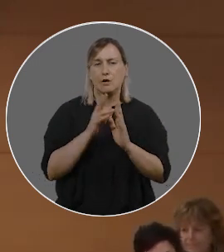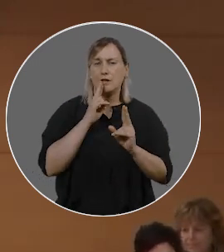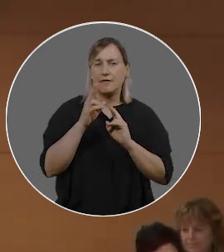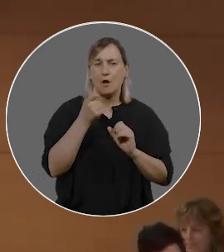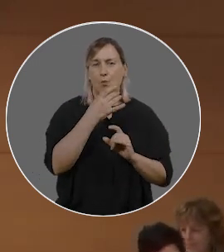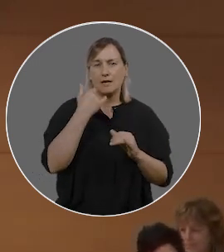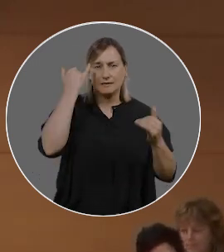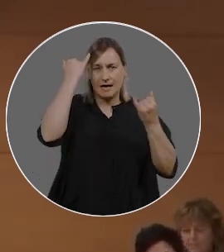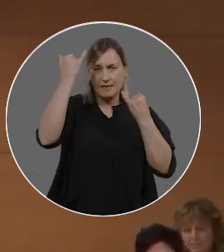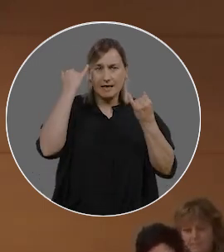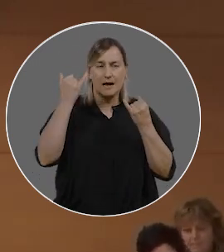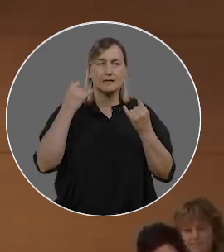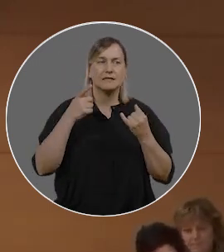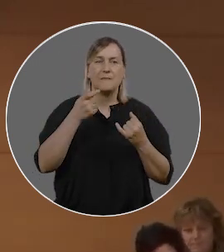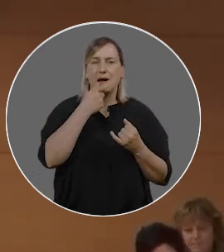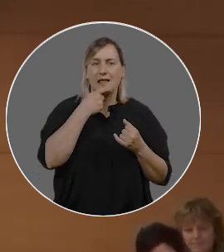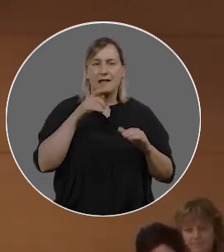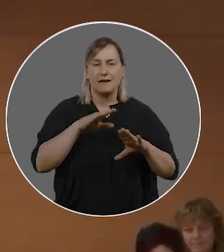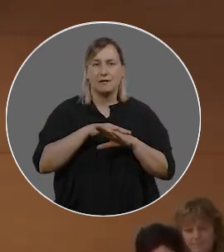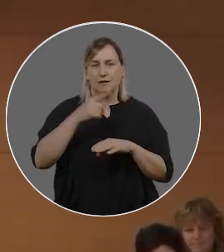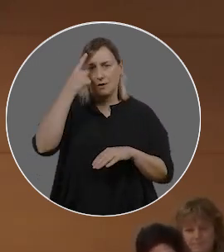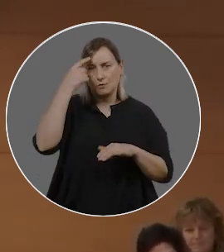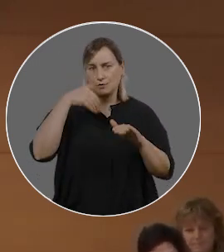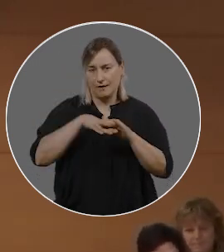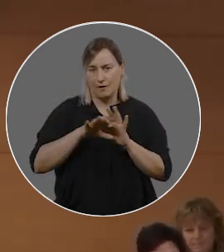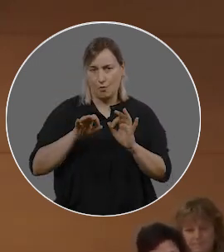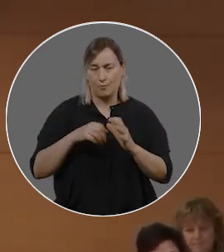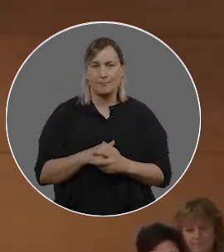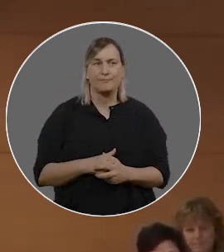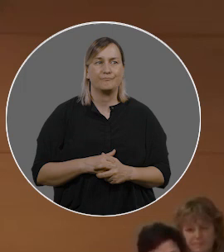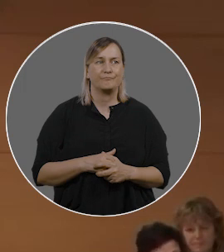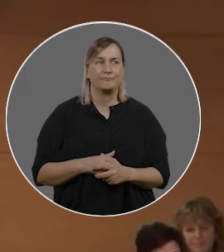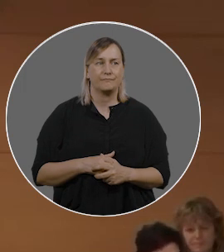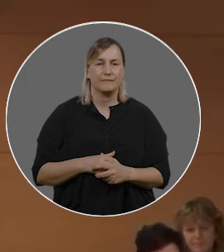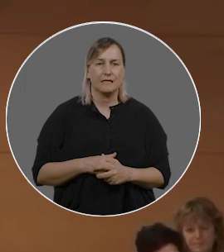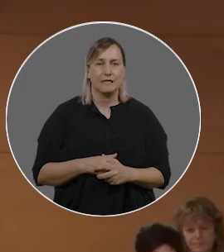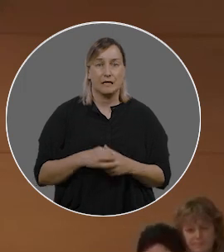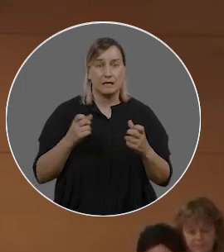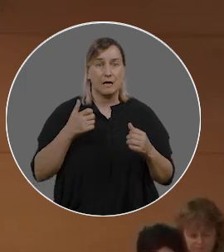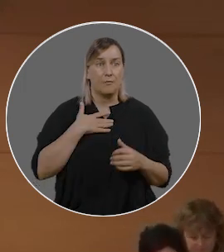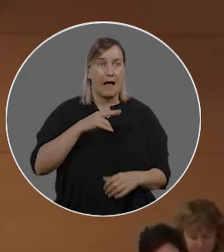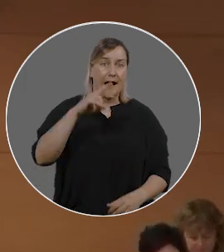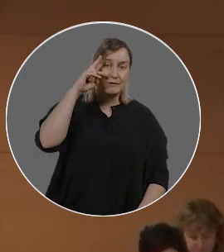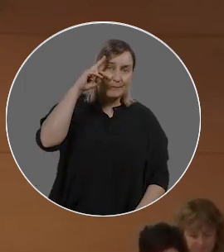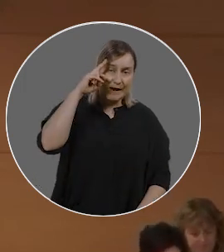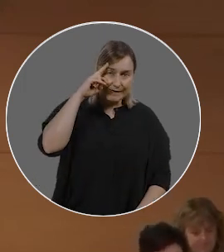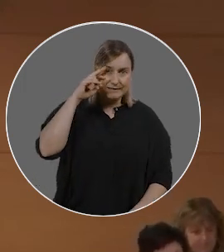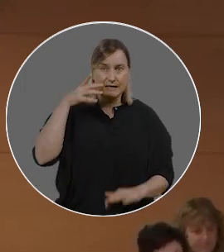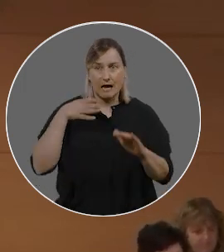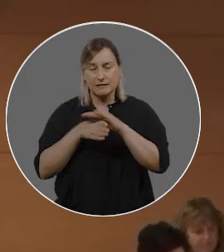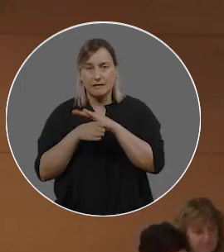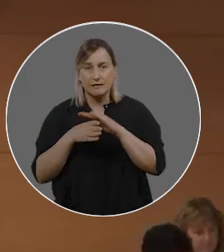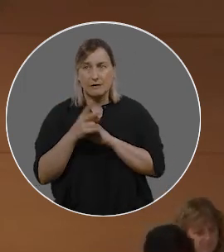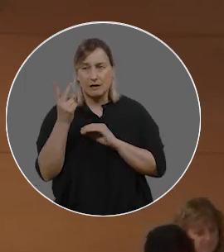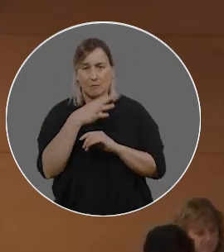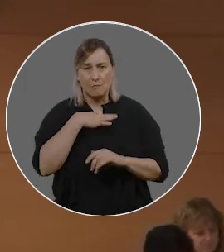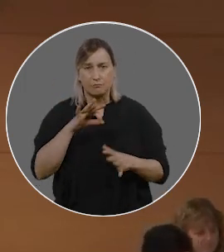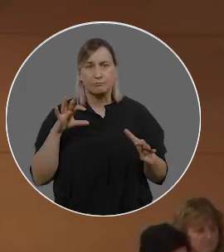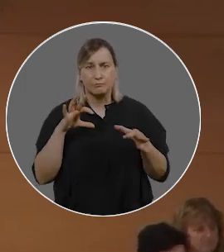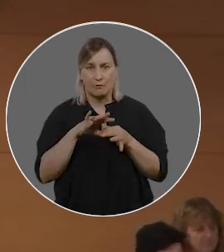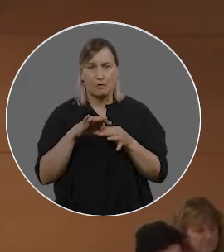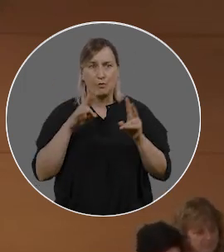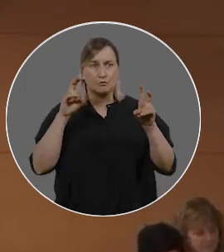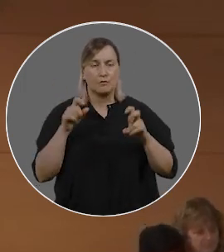que us digui algunes idees amb les que m'agradaria que us quedeu, no? Primer, que no està renyit experiència en